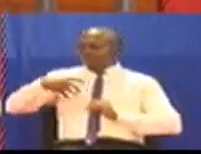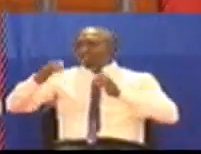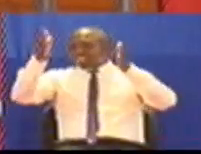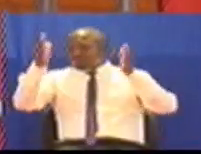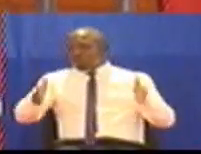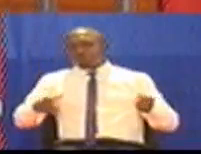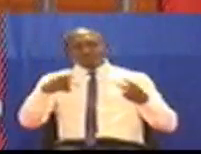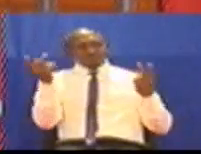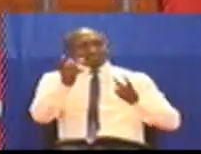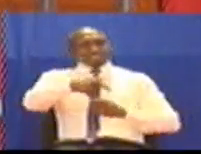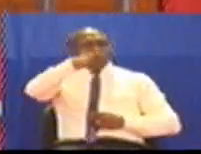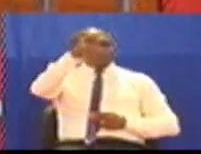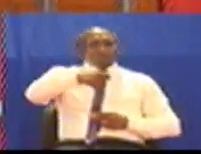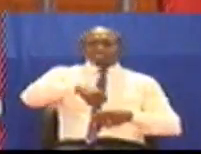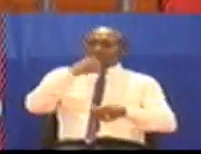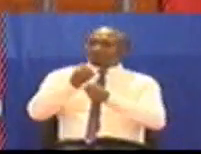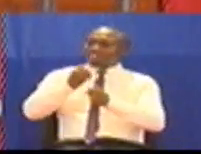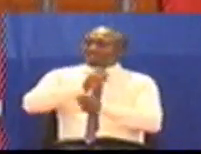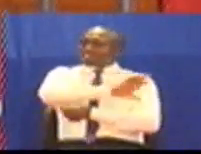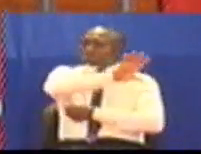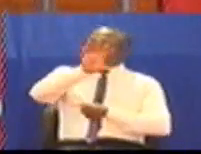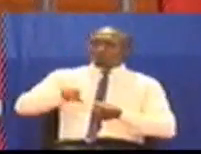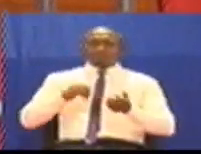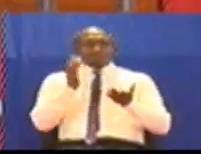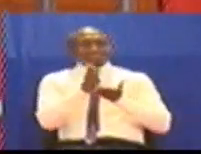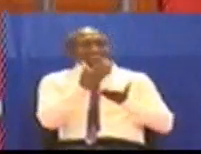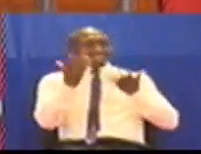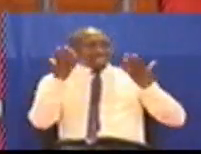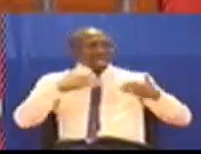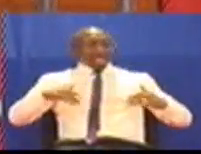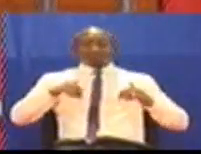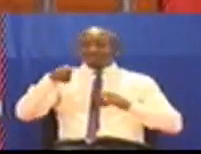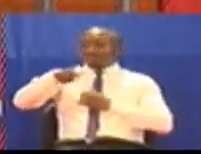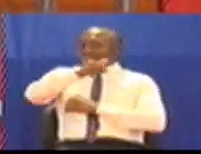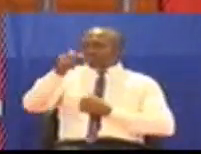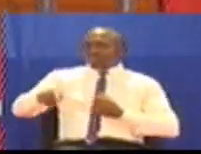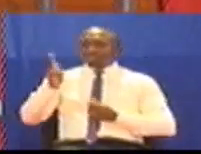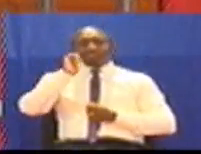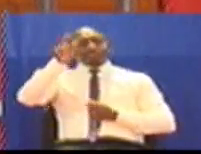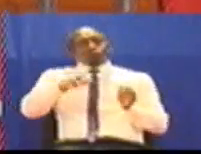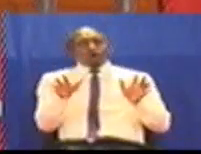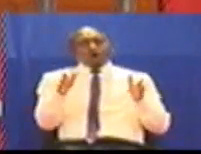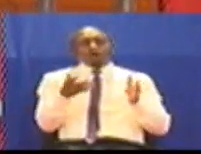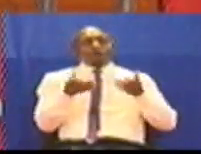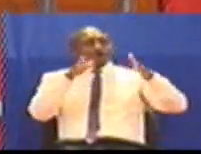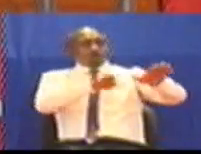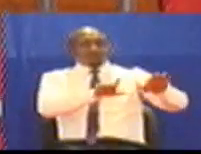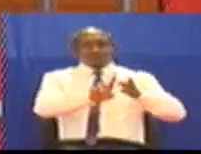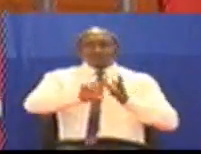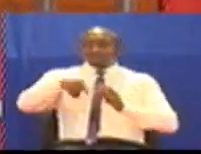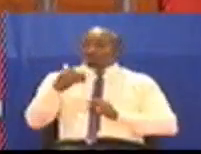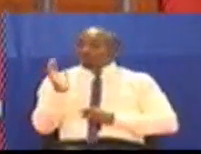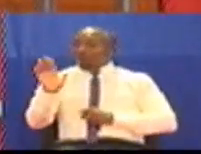kipekee niwapongeze watumishi wote wa sekta ya afya popote nchini. Kwa sababu kila mtu anaogopa kufa, lakini wale wenzetu inabidi watoke waende